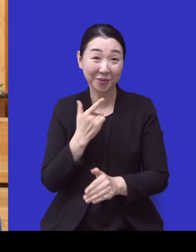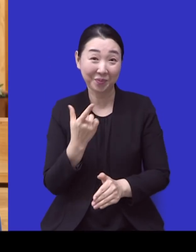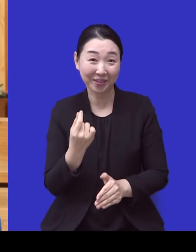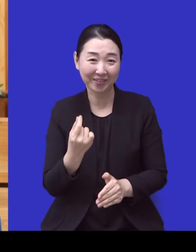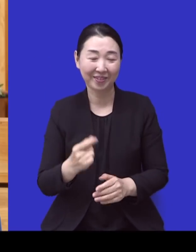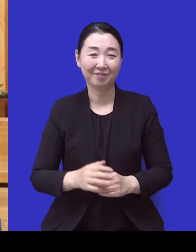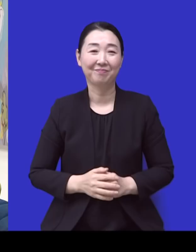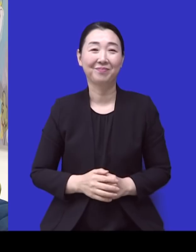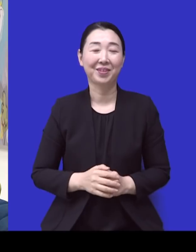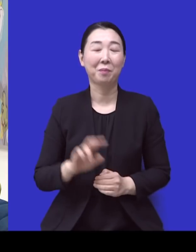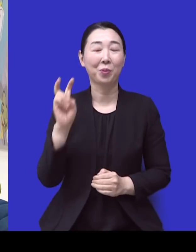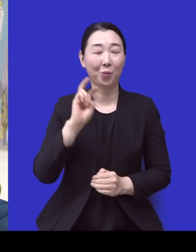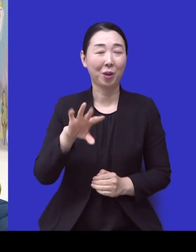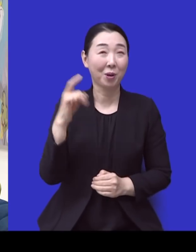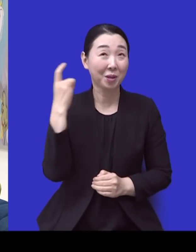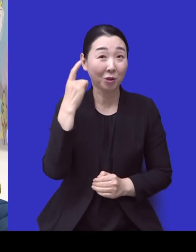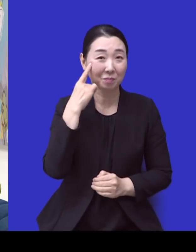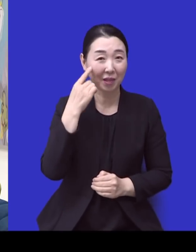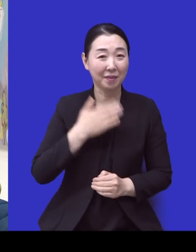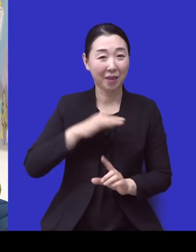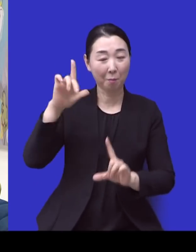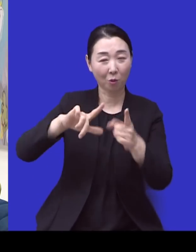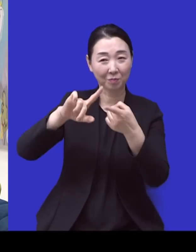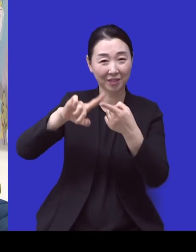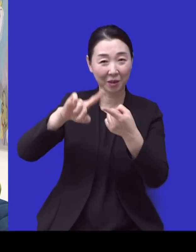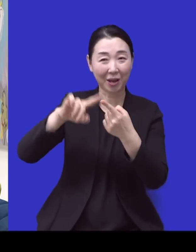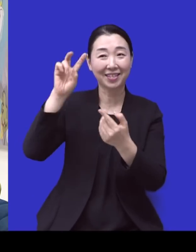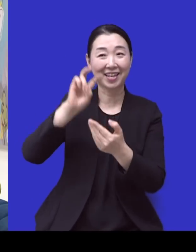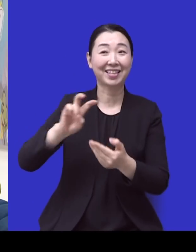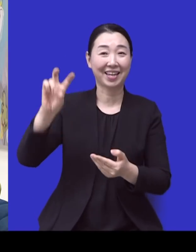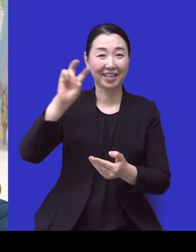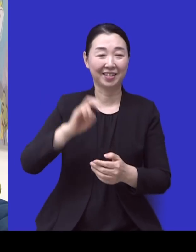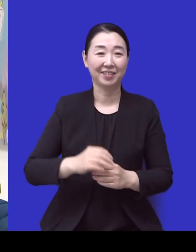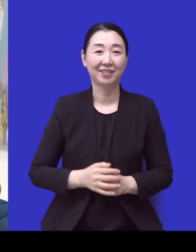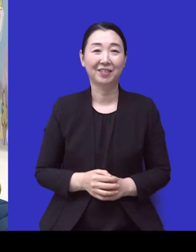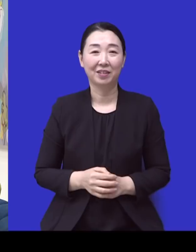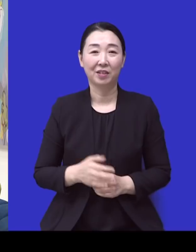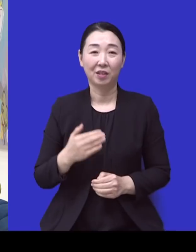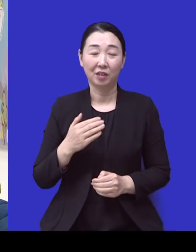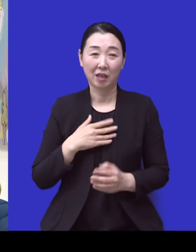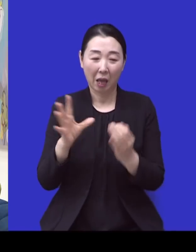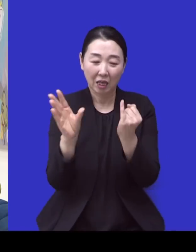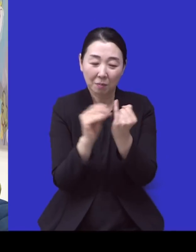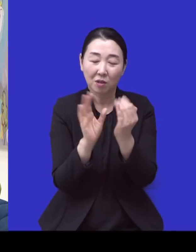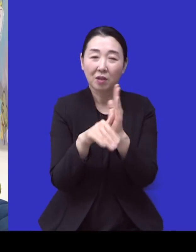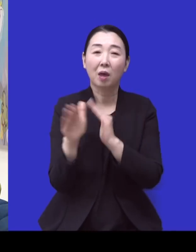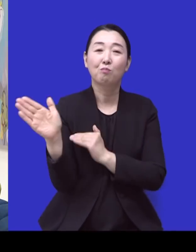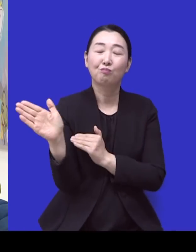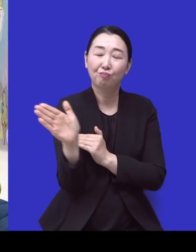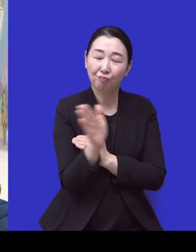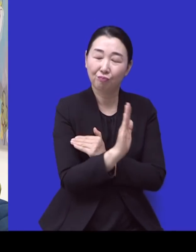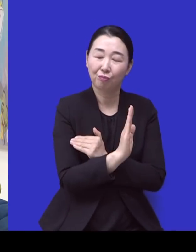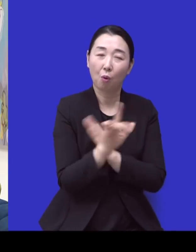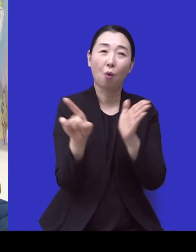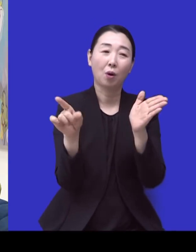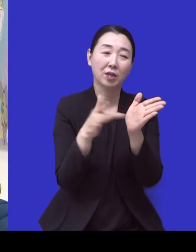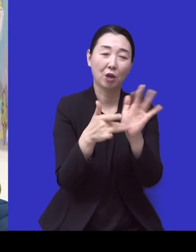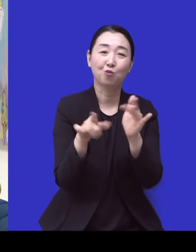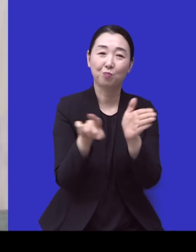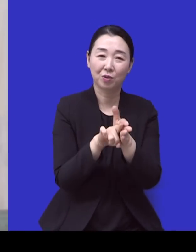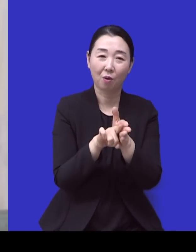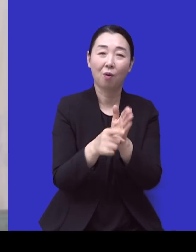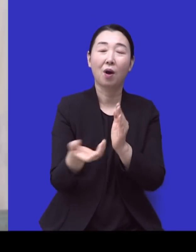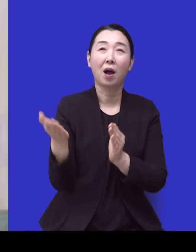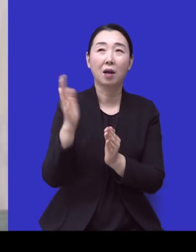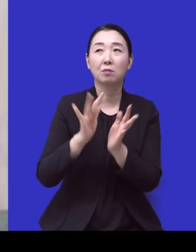어떤 곡을 먼저 들어볼까요? 내 모습 이대로라는 찬양인데요. 네. 사실 저는 이제 모태신앙인데 네. 예수님을 잘 몰랐어요. 예.